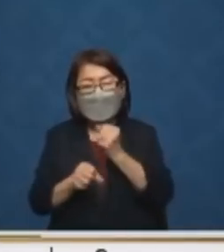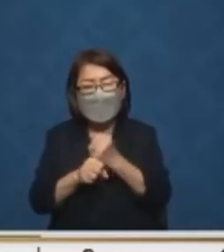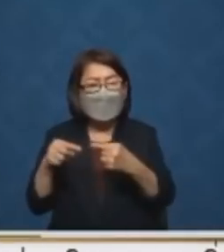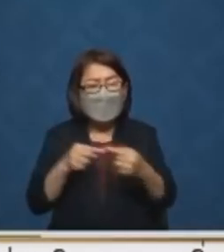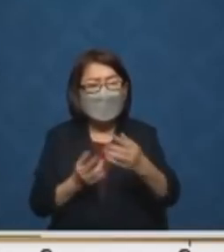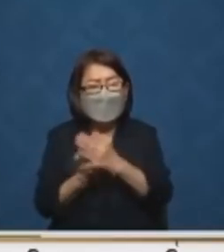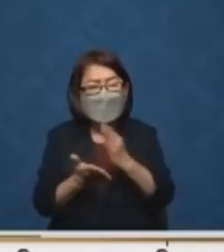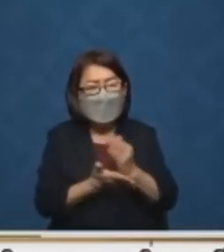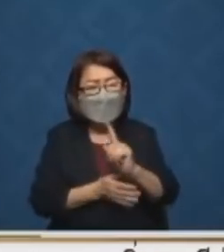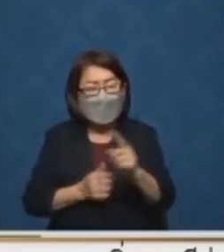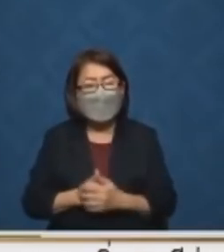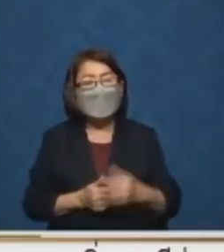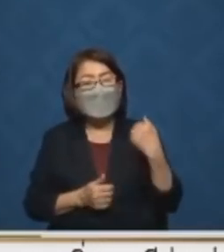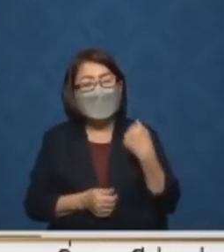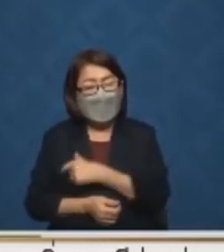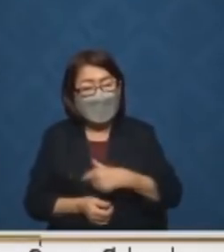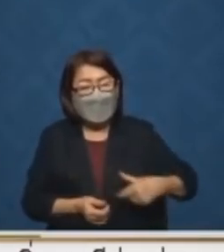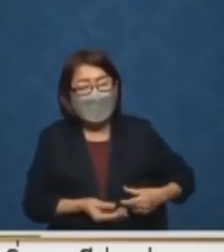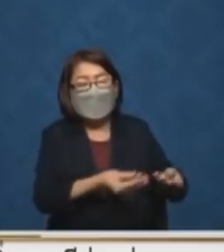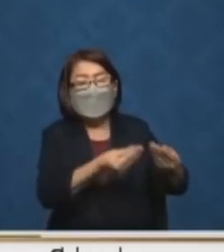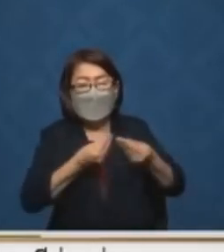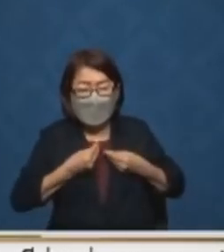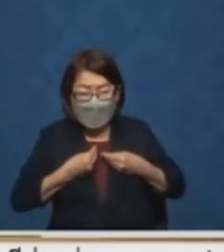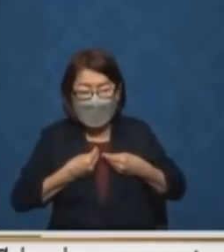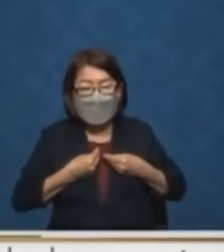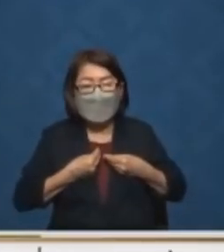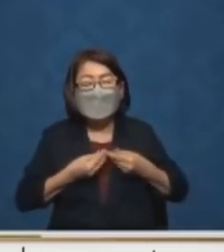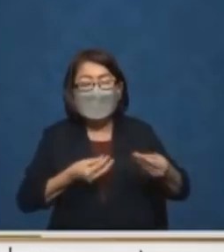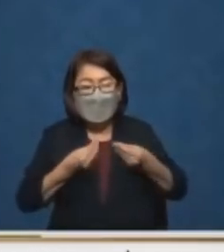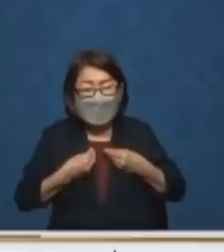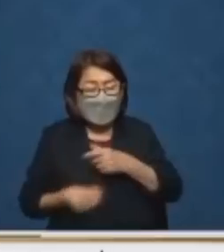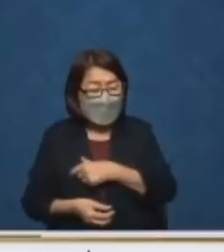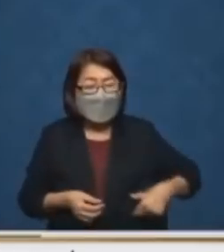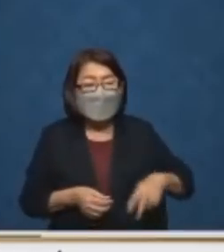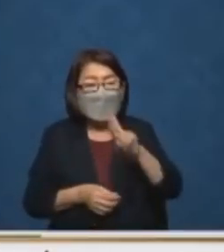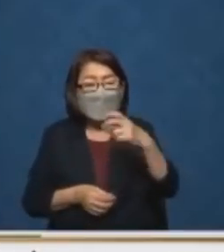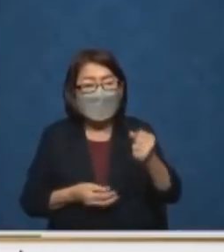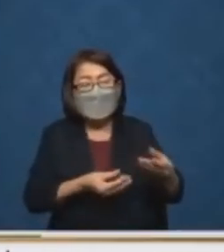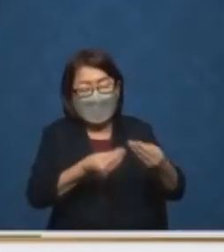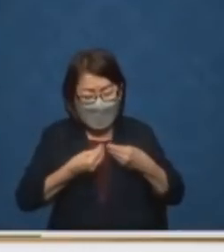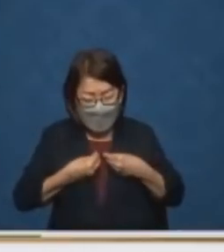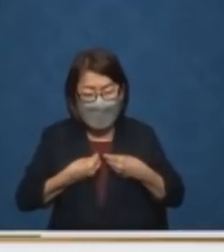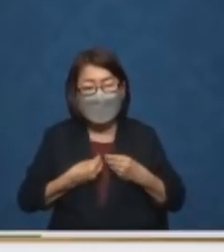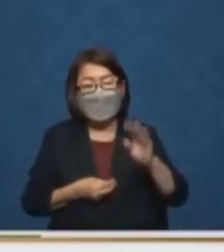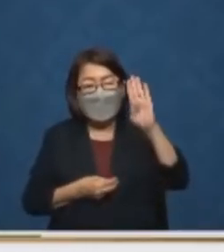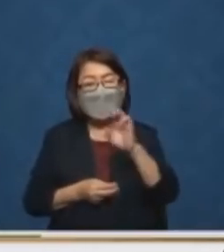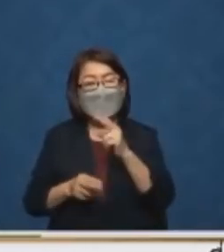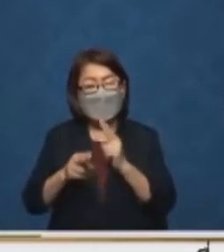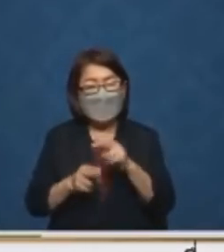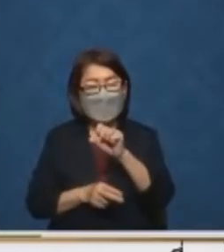ึ่อัี้ก็ได้รบพมหากศุธิคุณ นะครัแต่ผลมหัวไดสงพระทาน ให้บราษัตสยาม